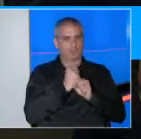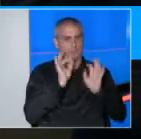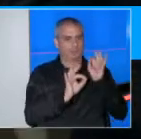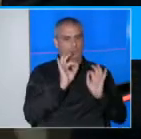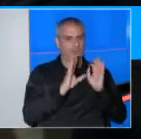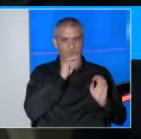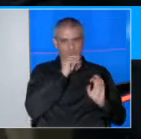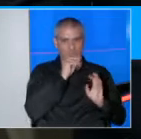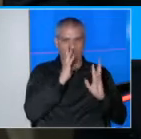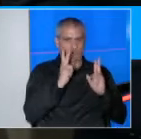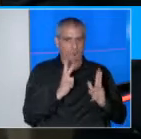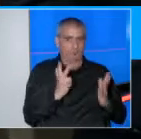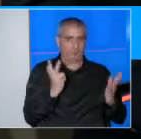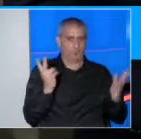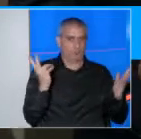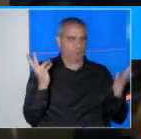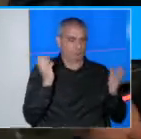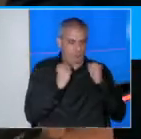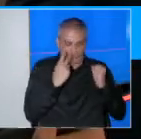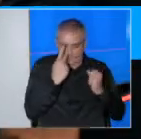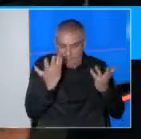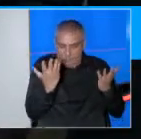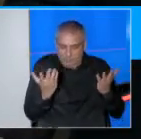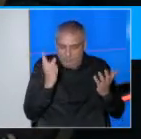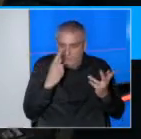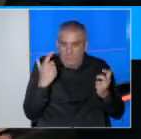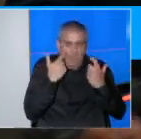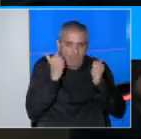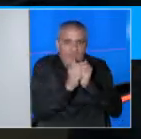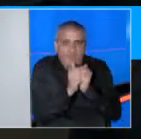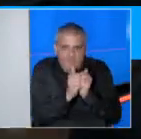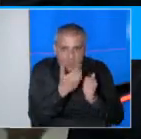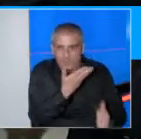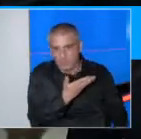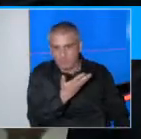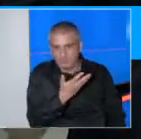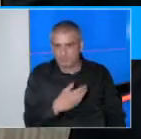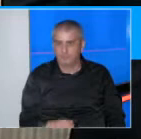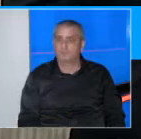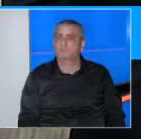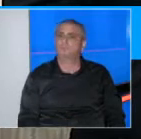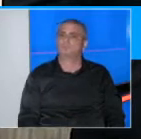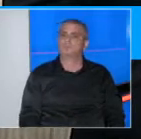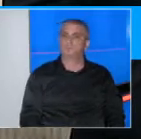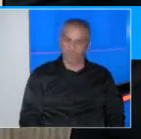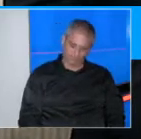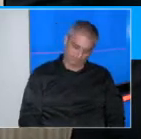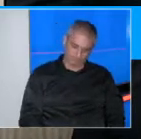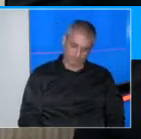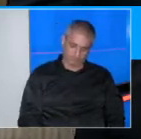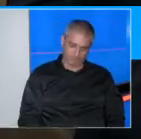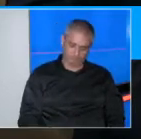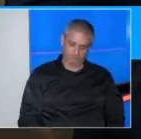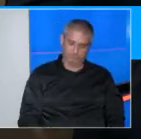תסיתו ותדברו עליהם בצורה כל כך קשה, כי תראיכם נדרשים להבטחה. אוקיי, אז מצד אחד,